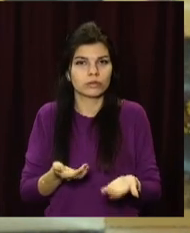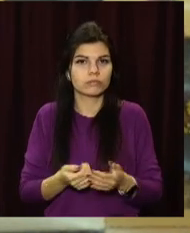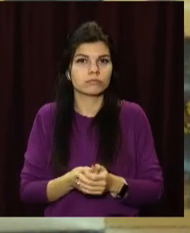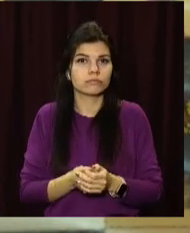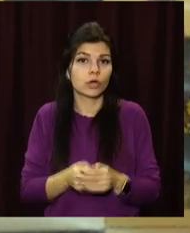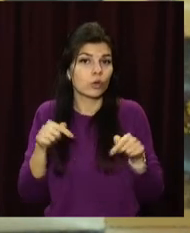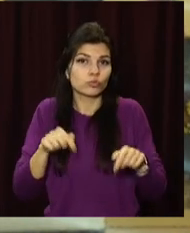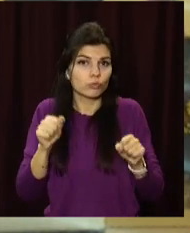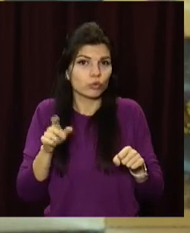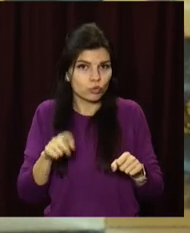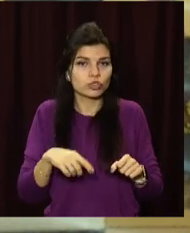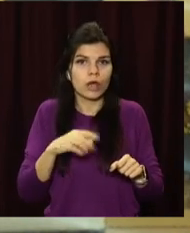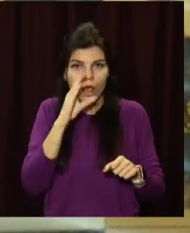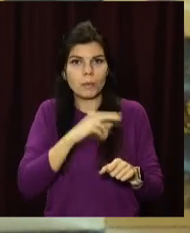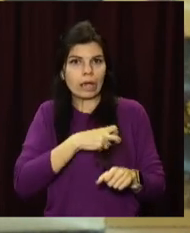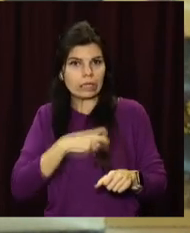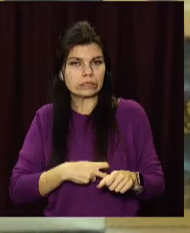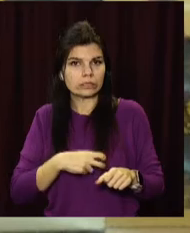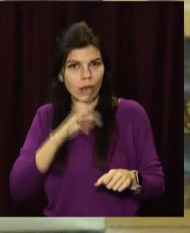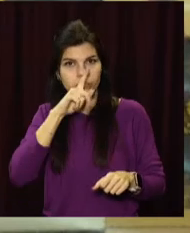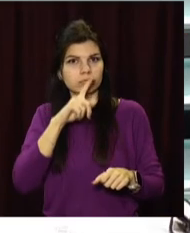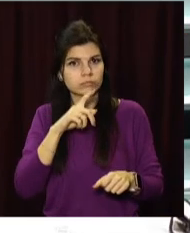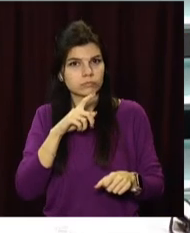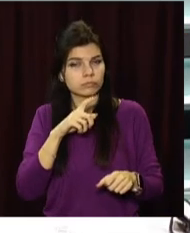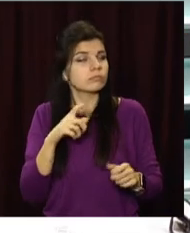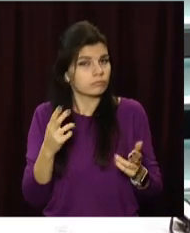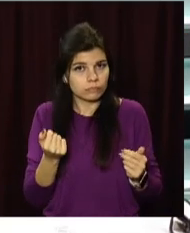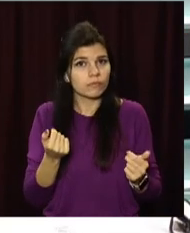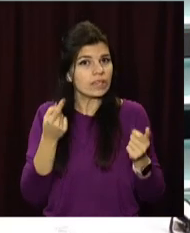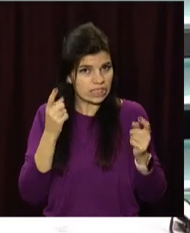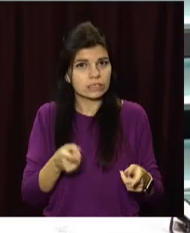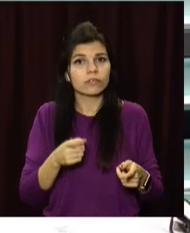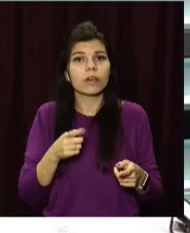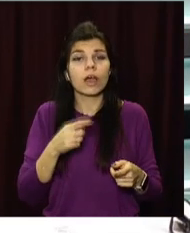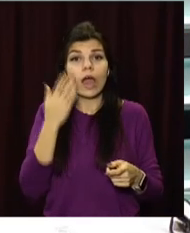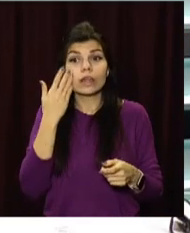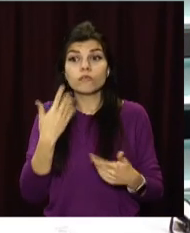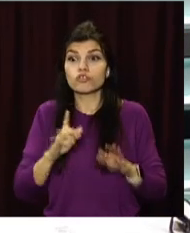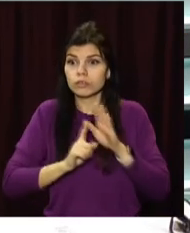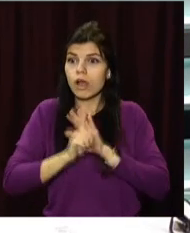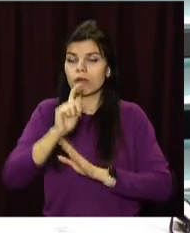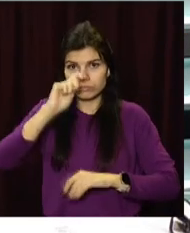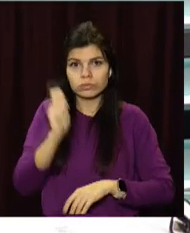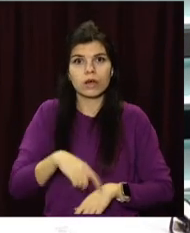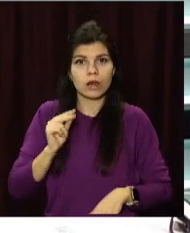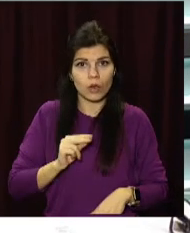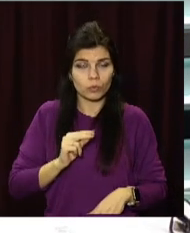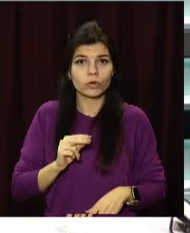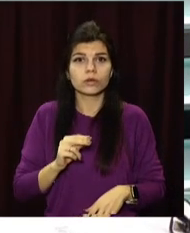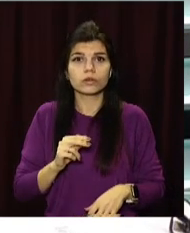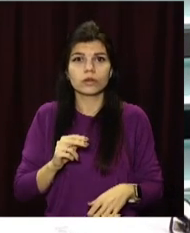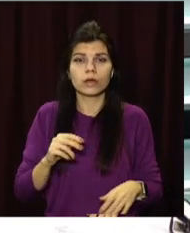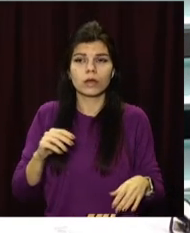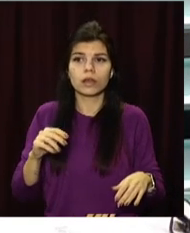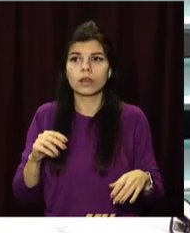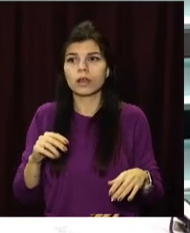тут можна також наразитися на ризики певні. З того часу, як дійсно справді запрацює ринок, таких